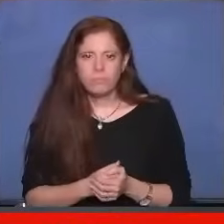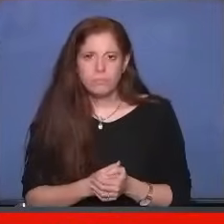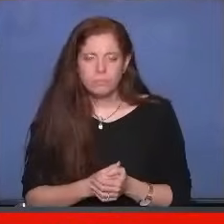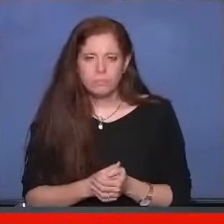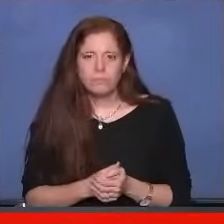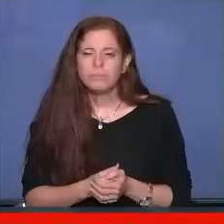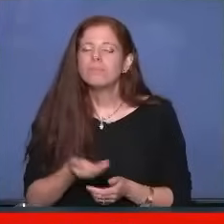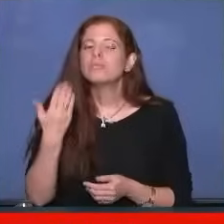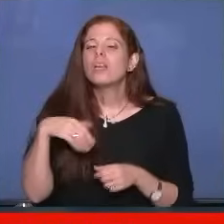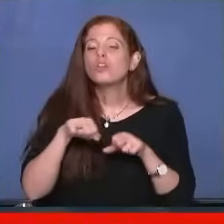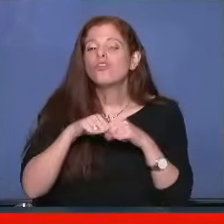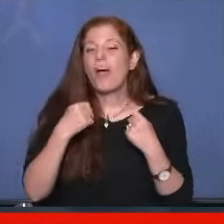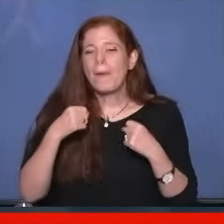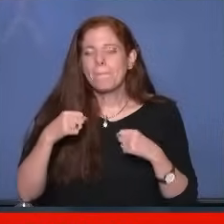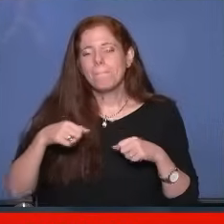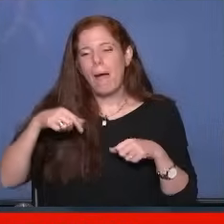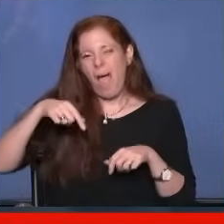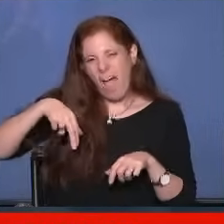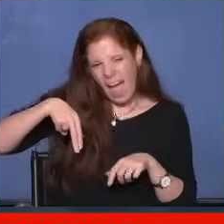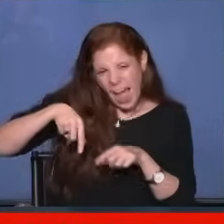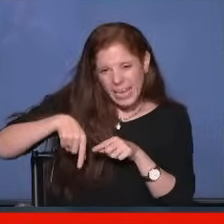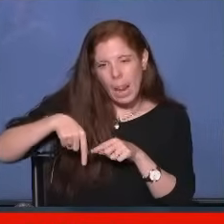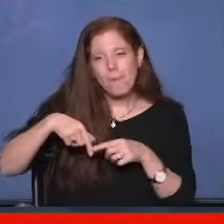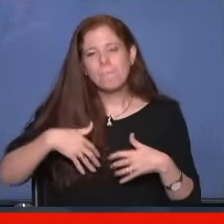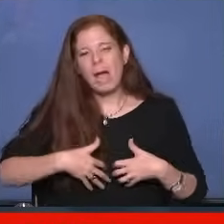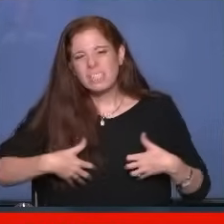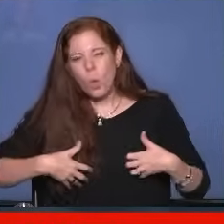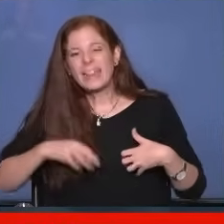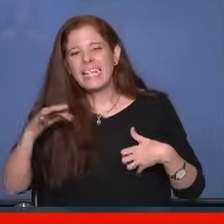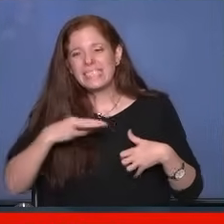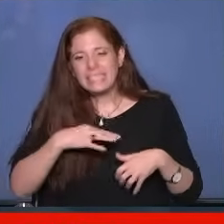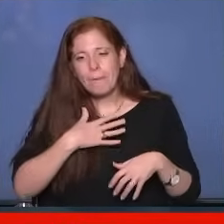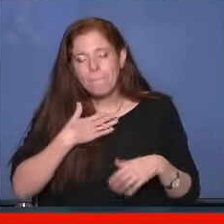היה לי שברים ברגל, בצלעות, רסיסים בגוף, קליע ביד.